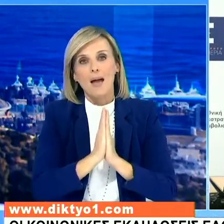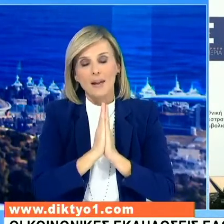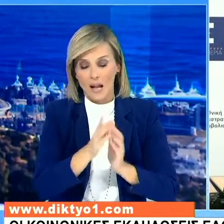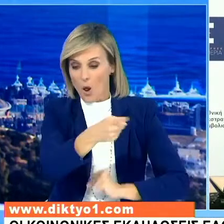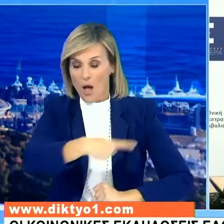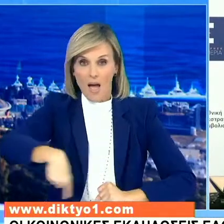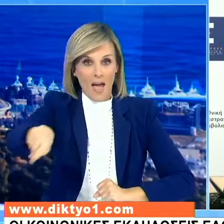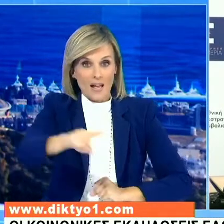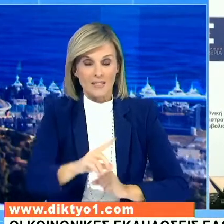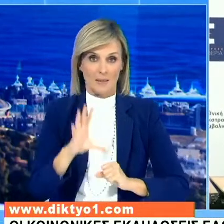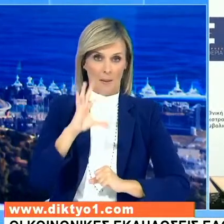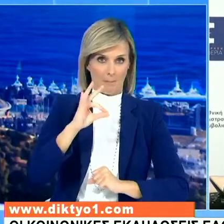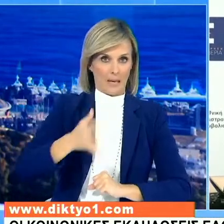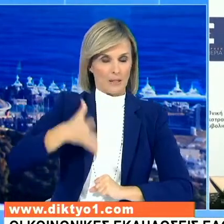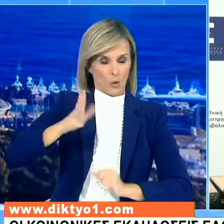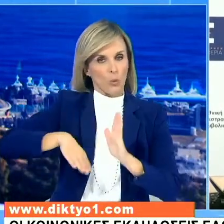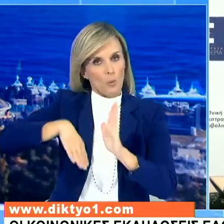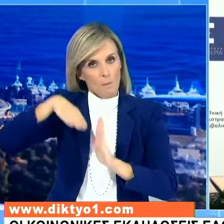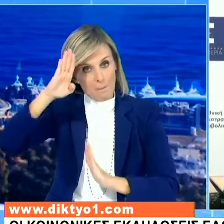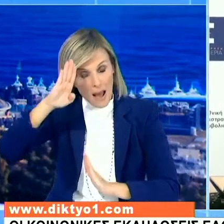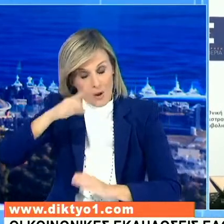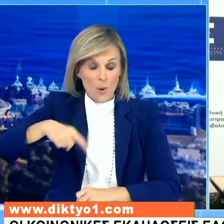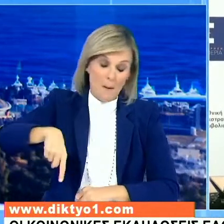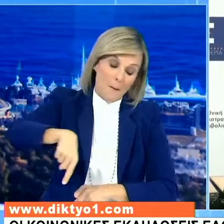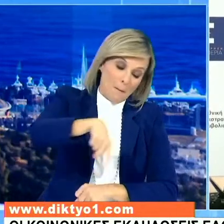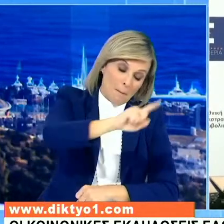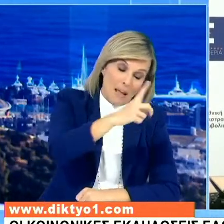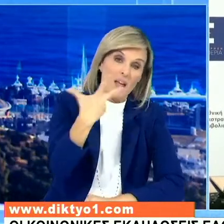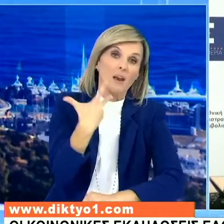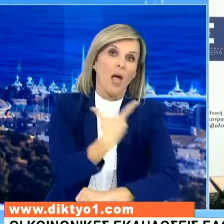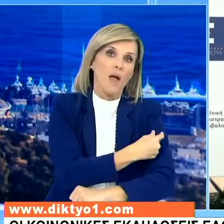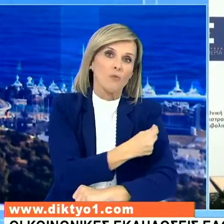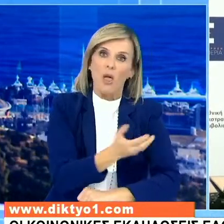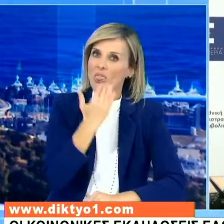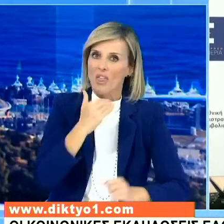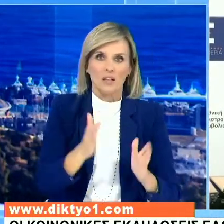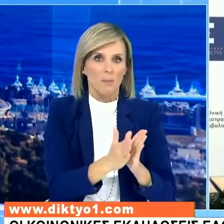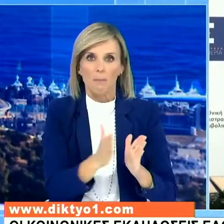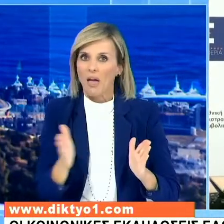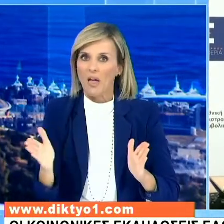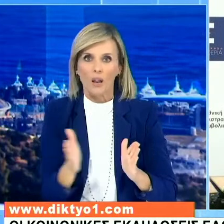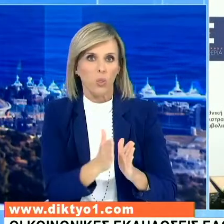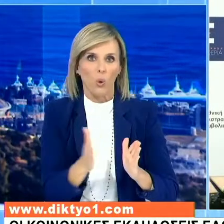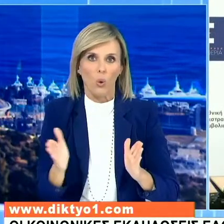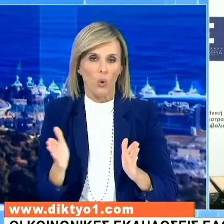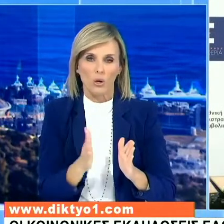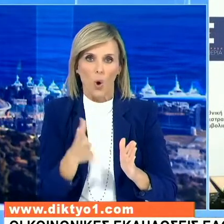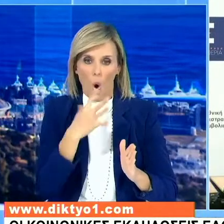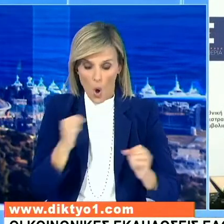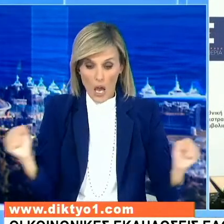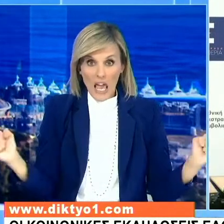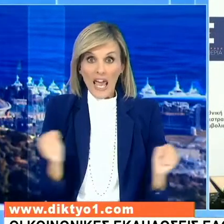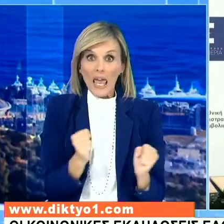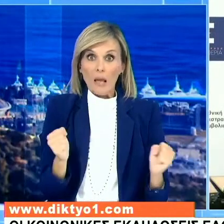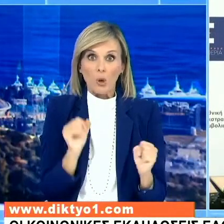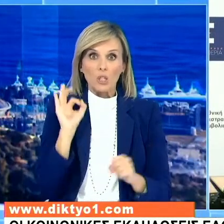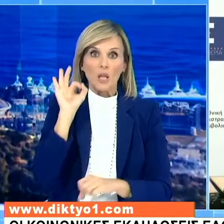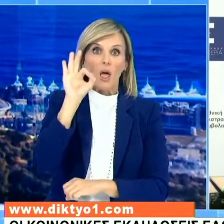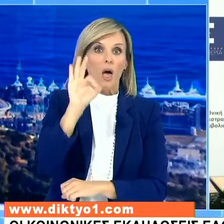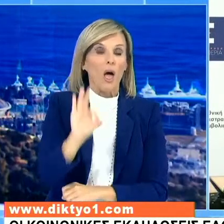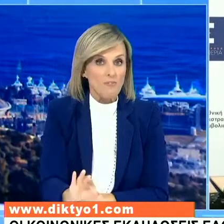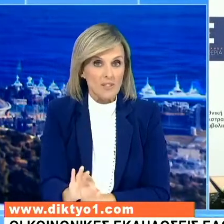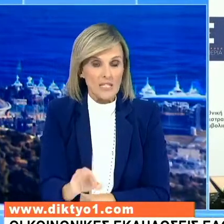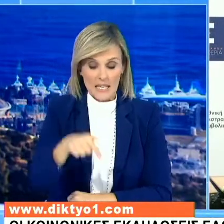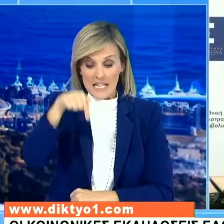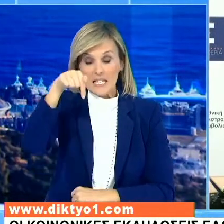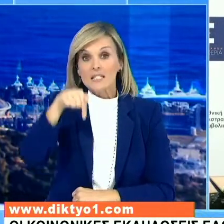των 50 να πάνε να εμβολιαστούν. Δεν υπάρχουν πια πολλά περιθώρια, ο χειμώνας είναι εδώ και πρέπει σήμερα να το πάρουν απόφαση ότι